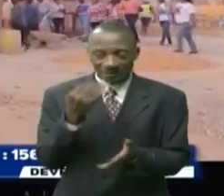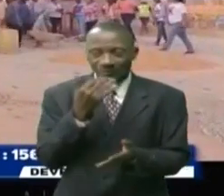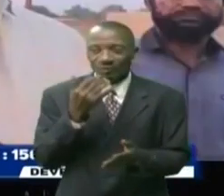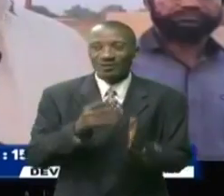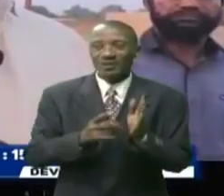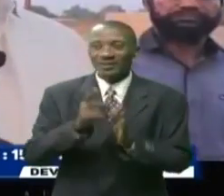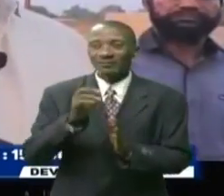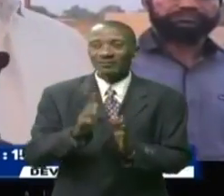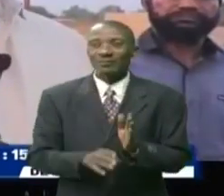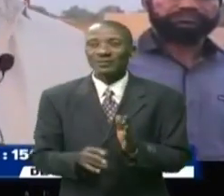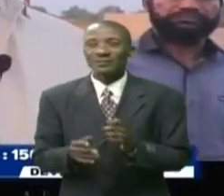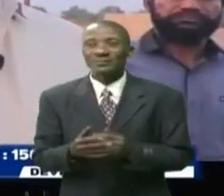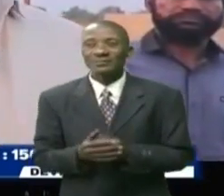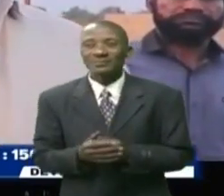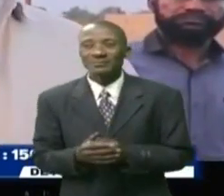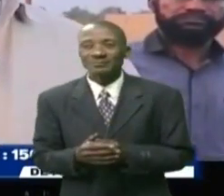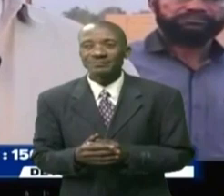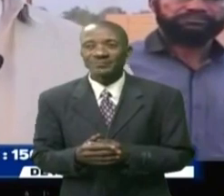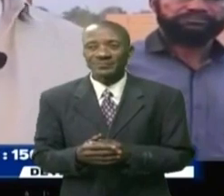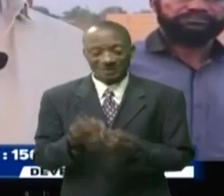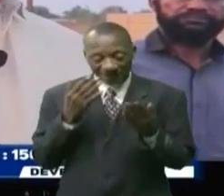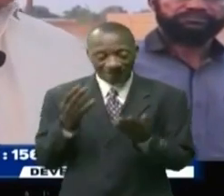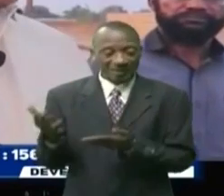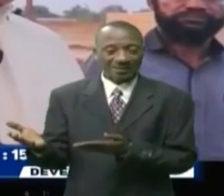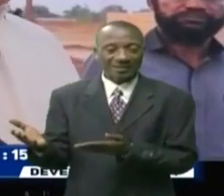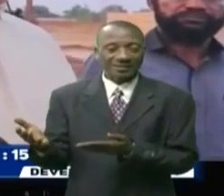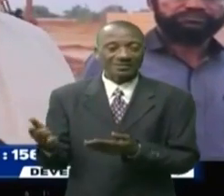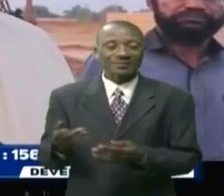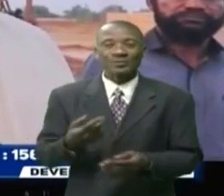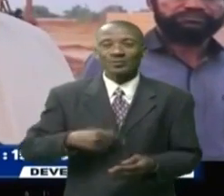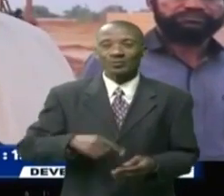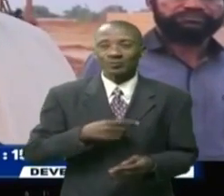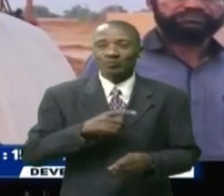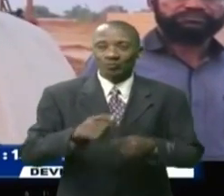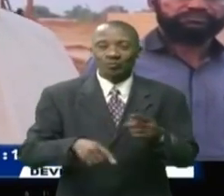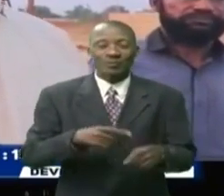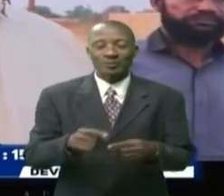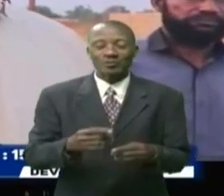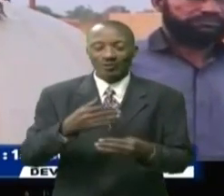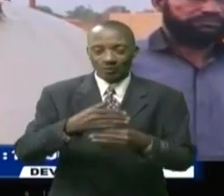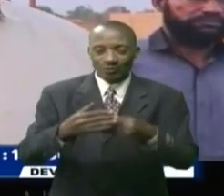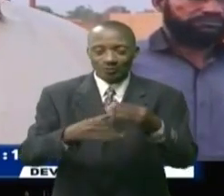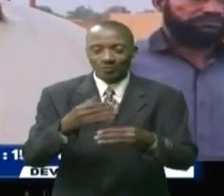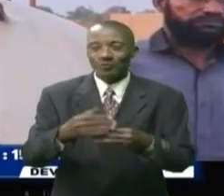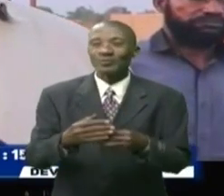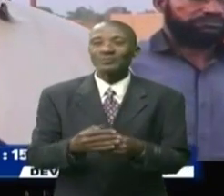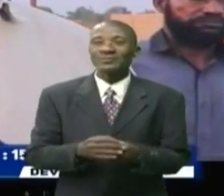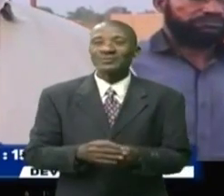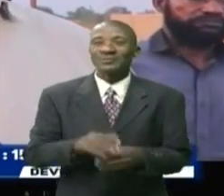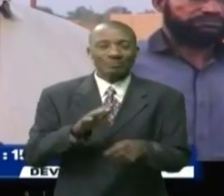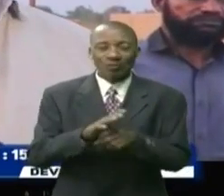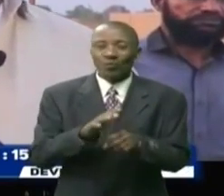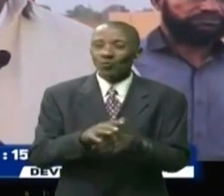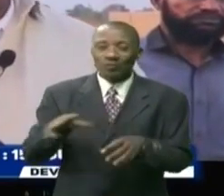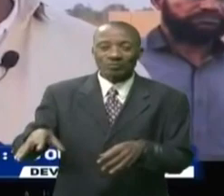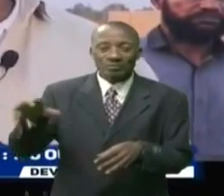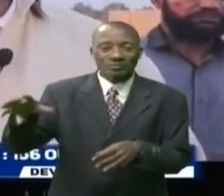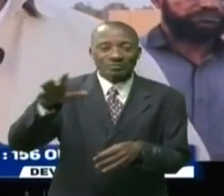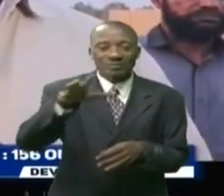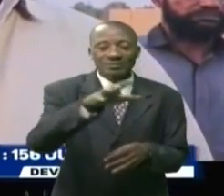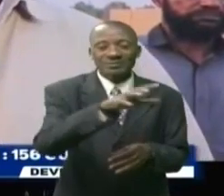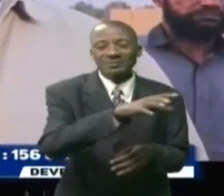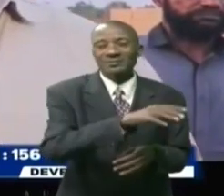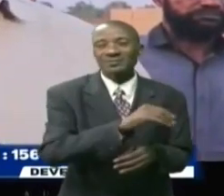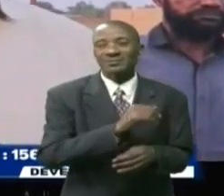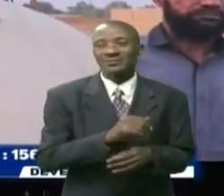Les travaux ont commencé le 15 septembre, mais voyez-vous-même à quel niveau les travaux évoluent. Donc ça signifie qu'il y a aujourd'hui